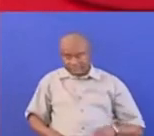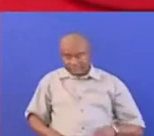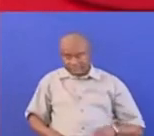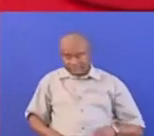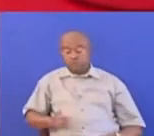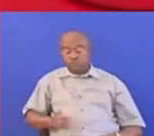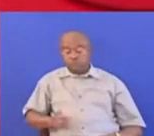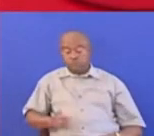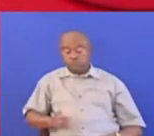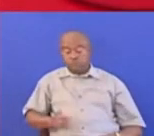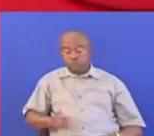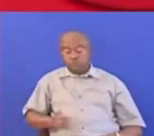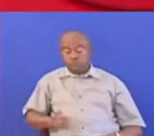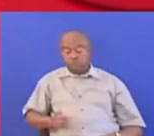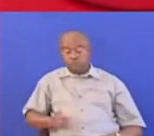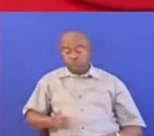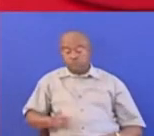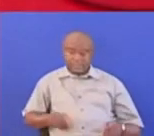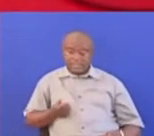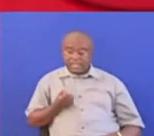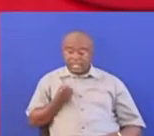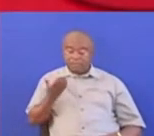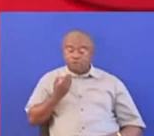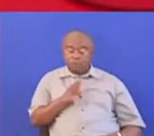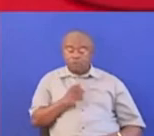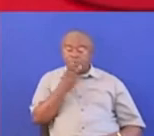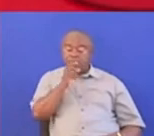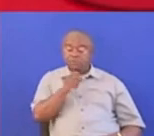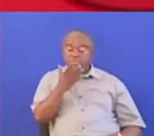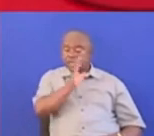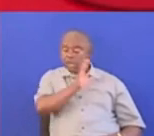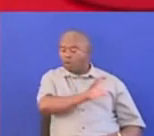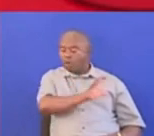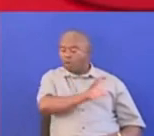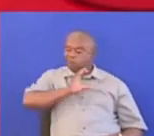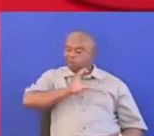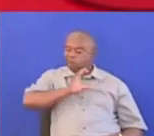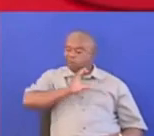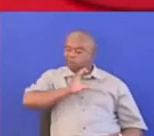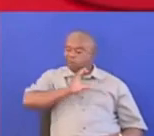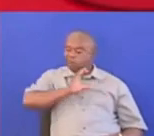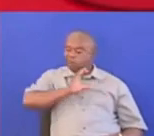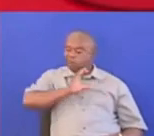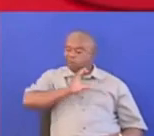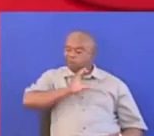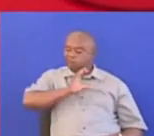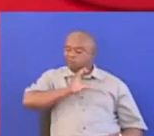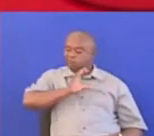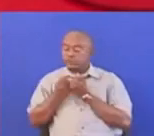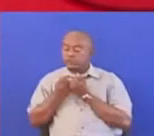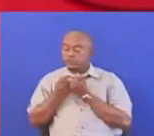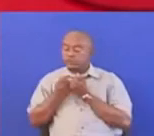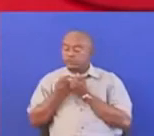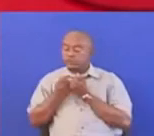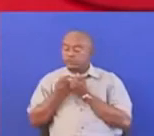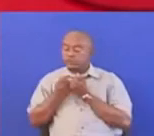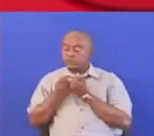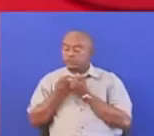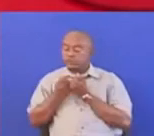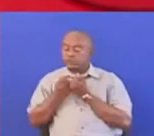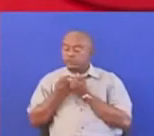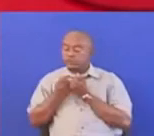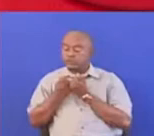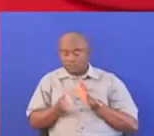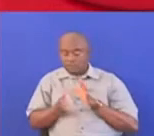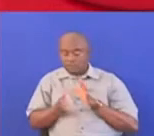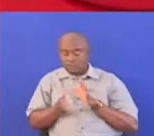Mheshimiwa Rais kwa kutoa zaidi ya shilingi bilioni 2.5 kuwekeza miundombinu ya kisasa kwa ajili ya